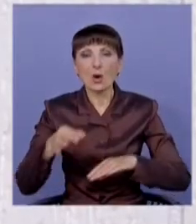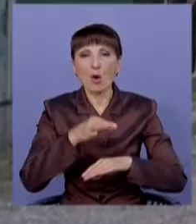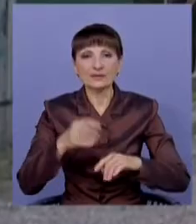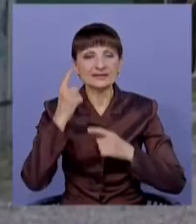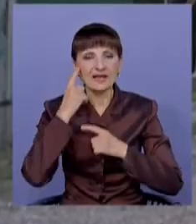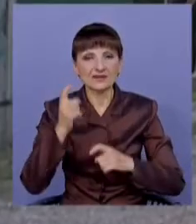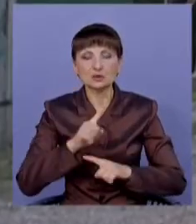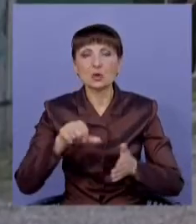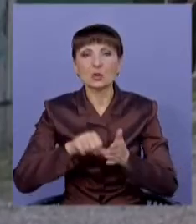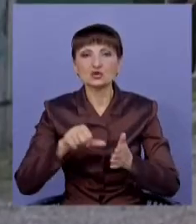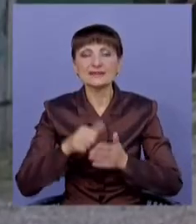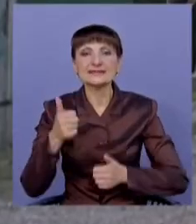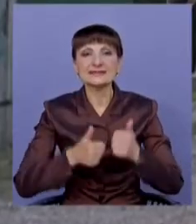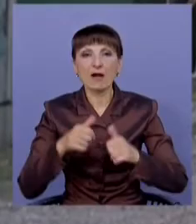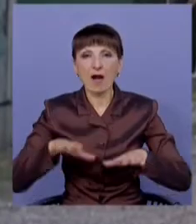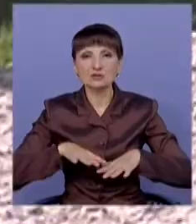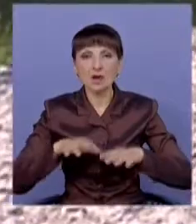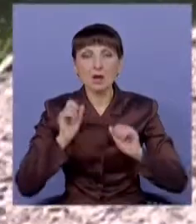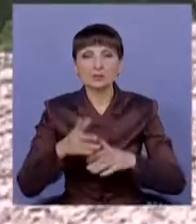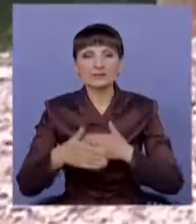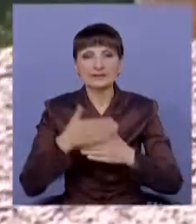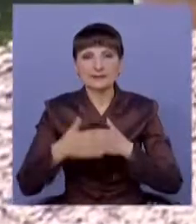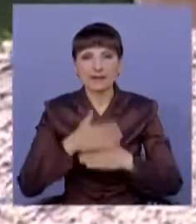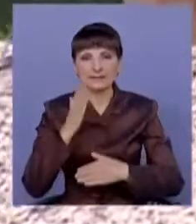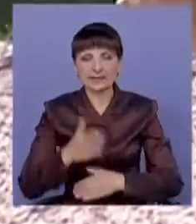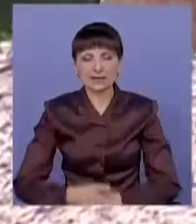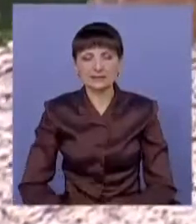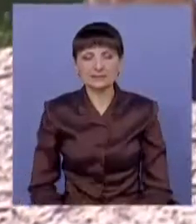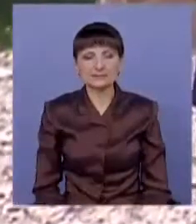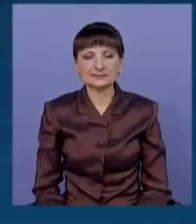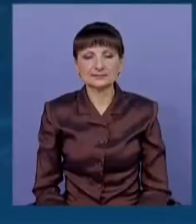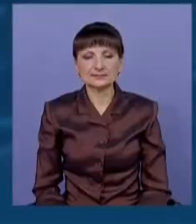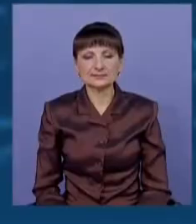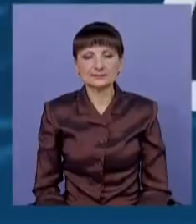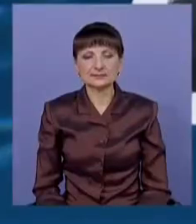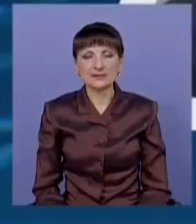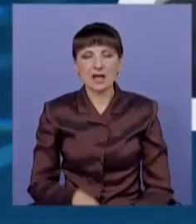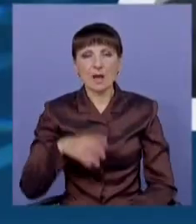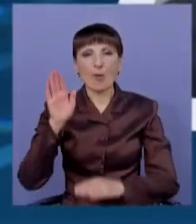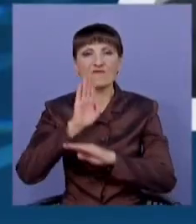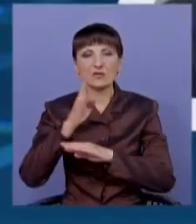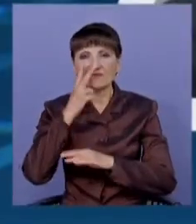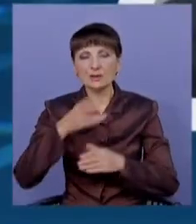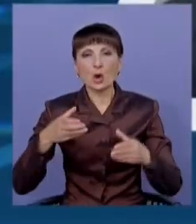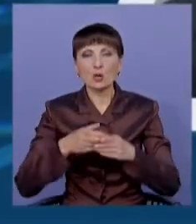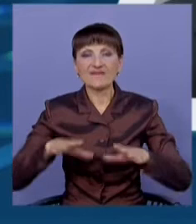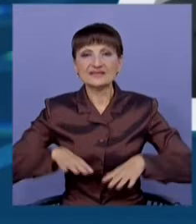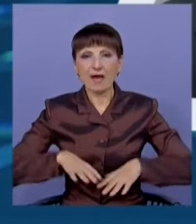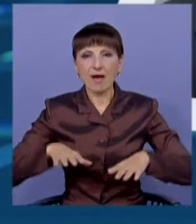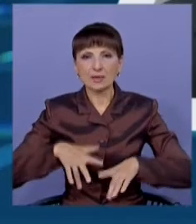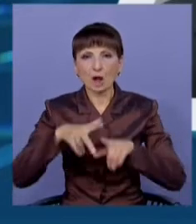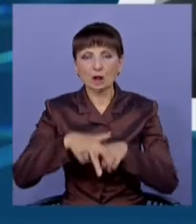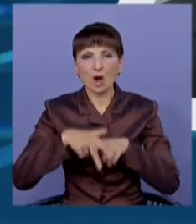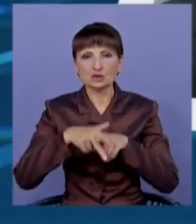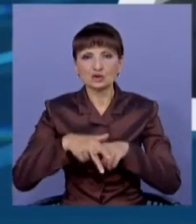заявили, что участников скачек могут привлечь к административной ответственности. По видео, где видна группа всадников на лошадях в